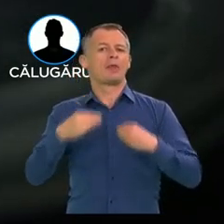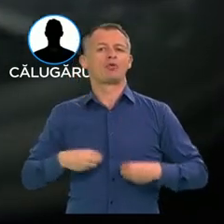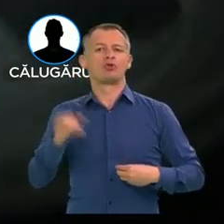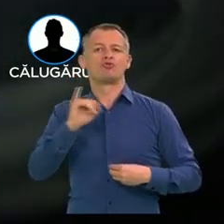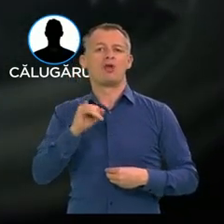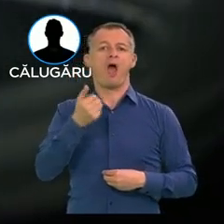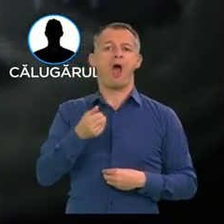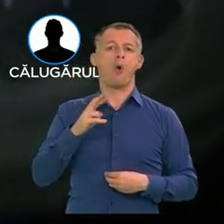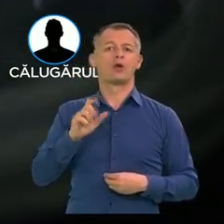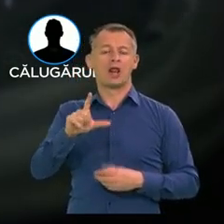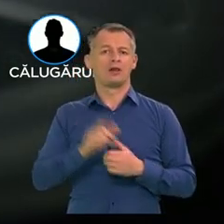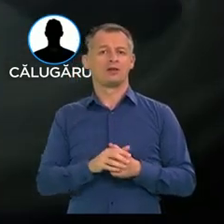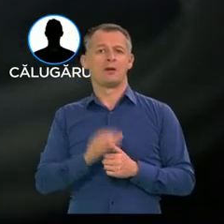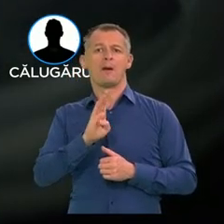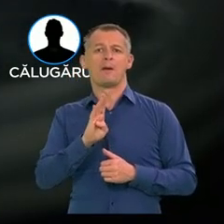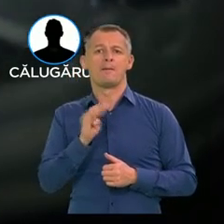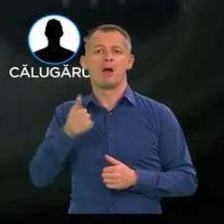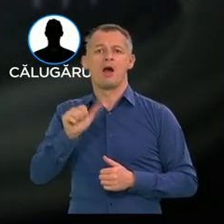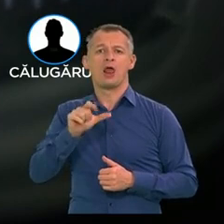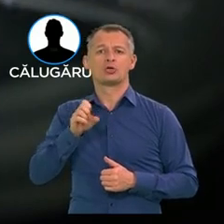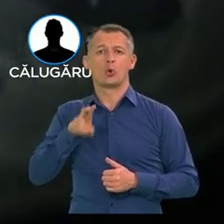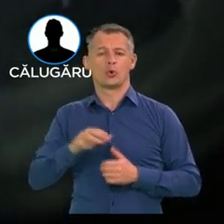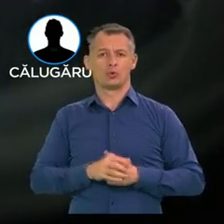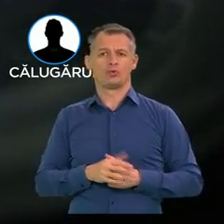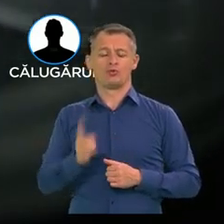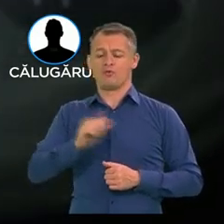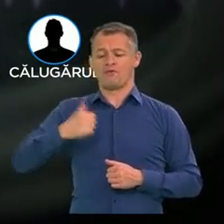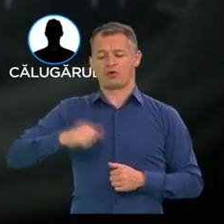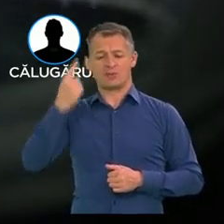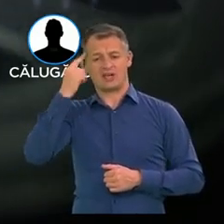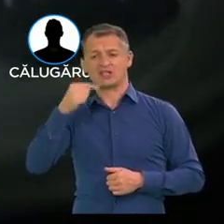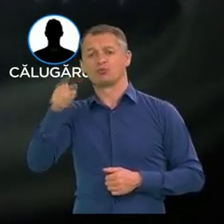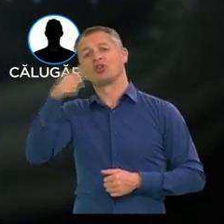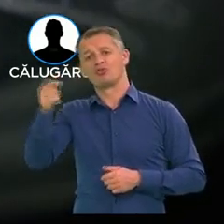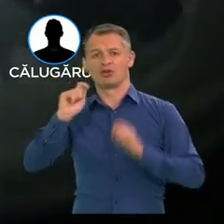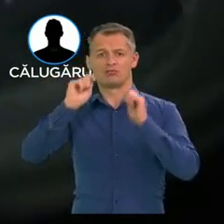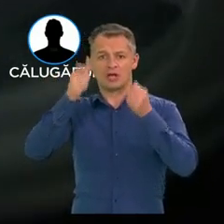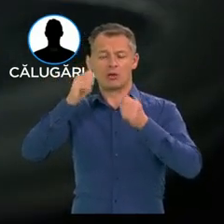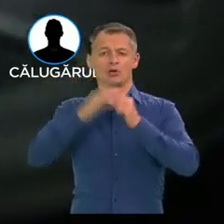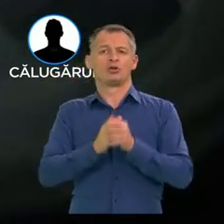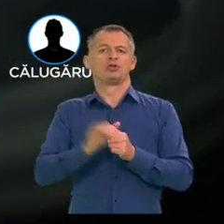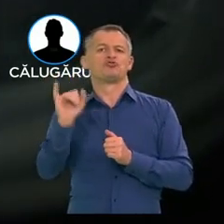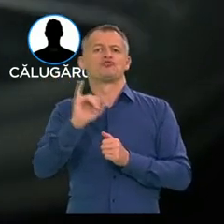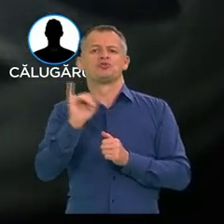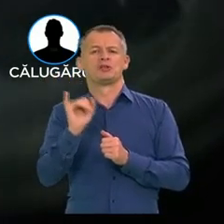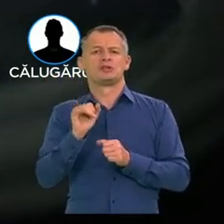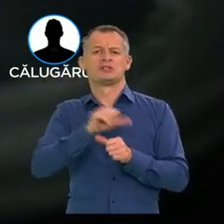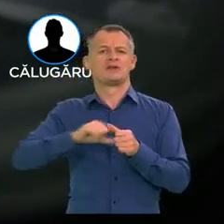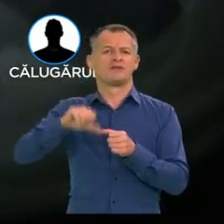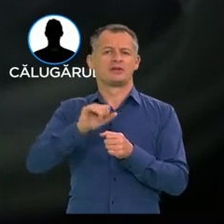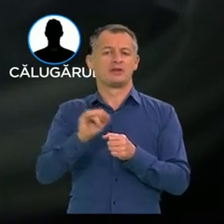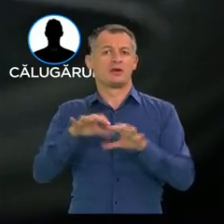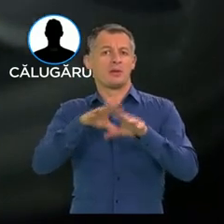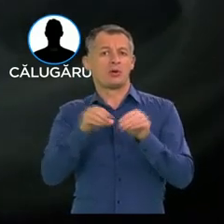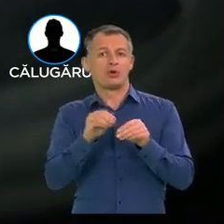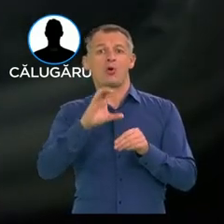Aurel. Nu gândesc. Bălășoi Aurel. Nu vreau să mă gândesc. Cine-i deputatul? Bun. În ce mediu se învârte? Păi apare cu Calinic,